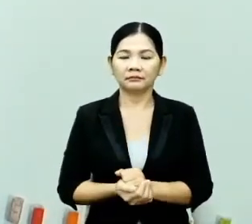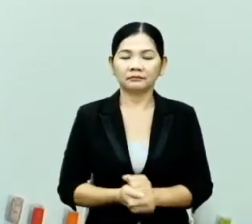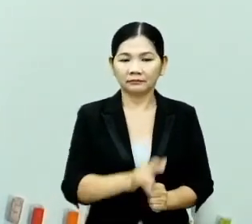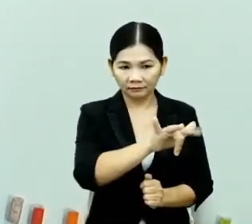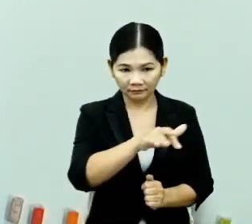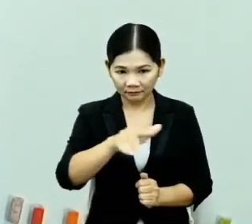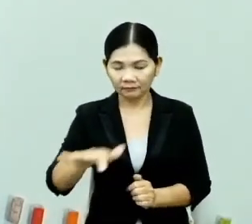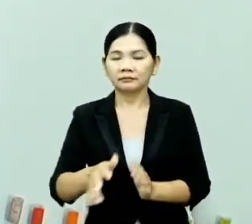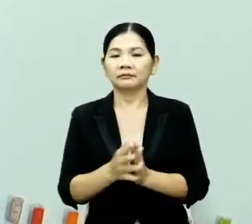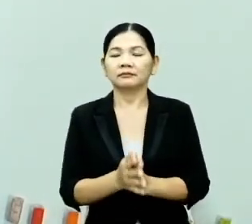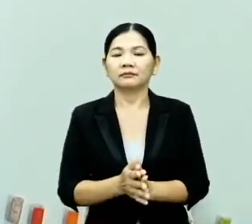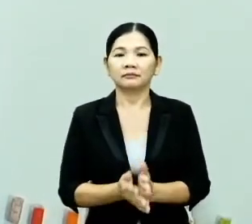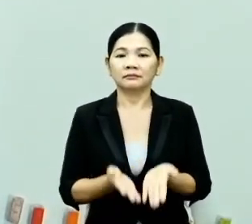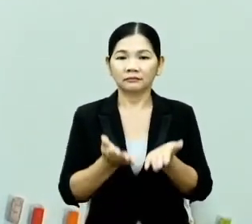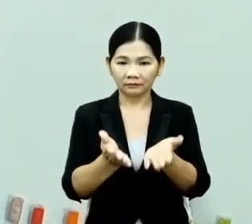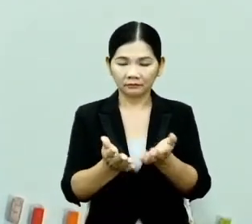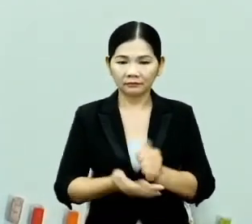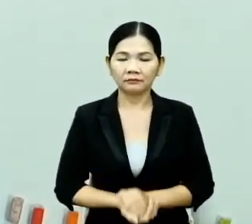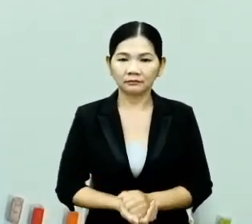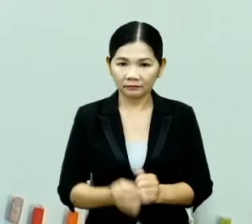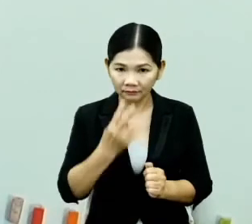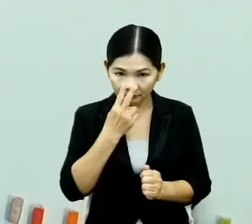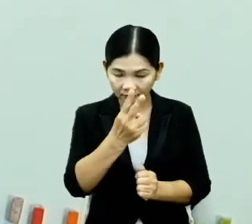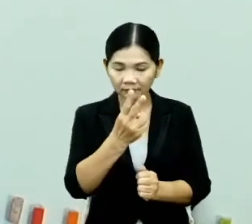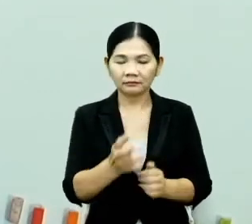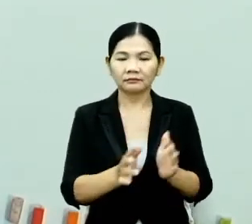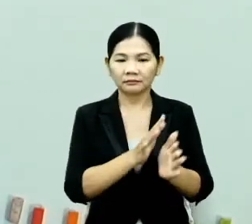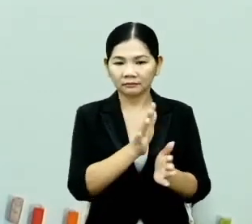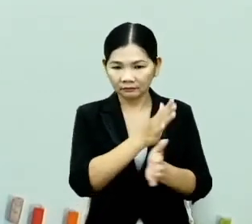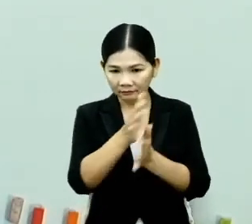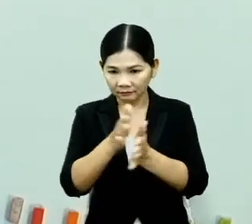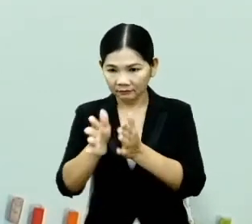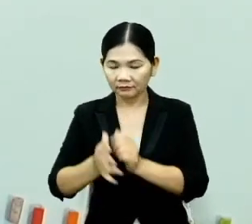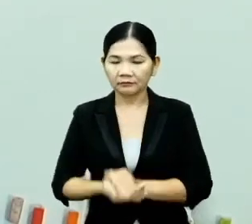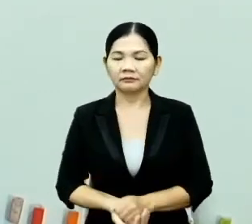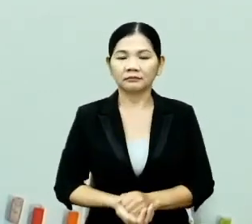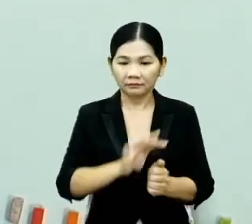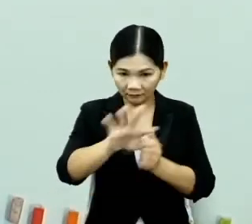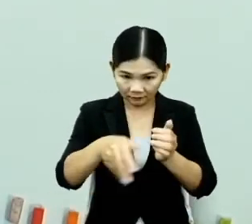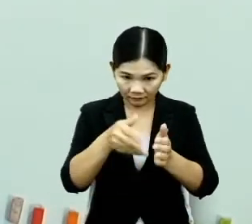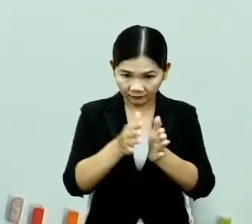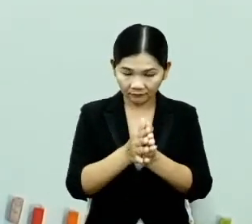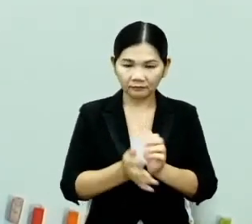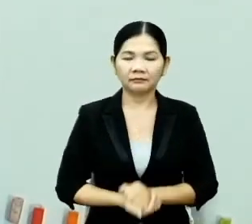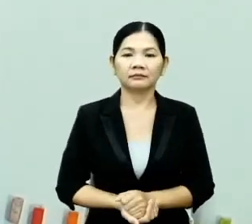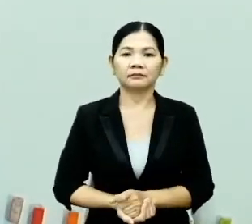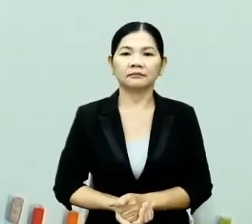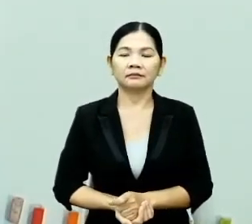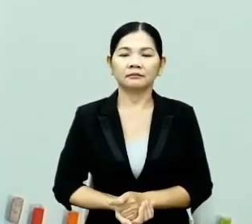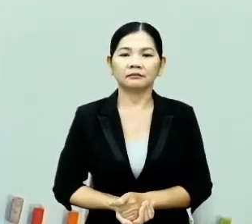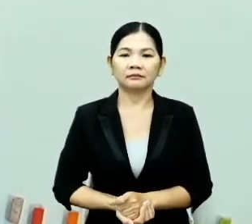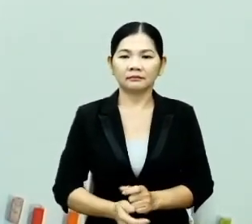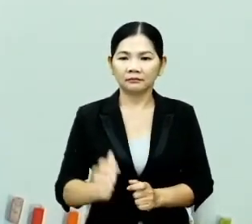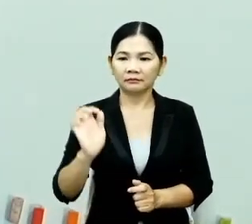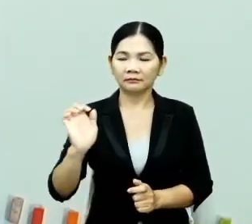កគ្រូលើកមួយមួយមួយកូនចាំមើលពីរបៀបអានចាចាអរគុណកូន